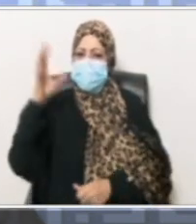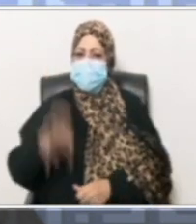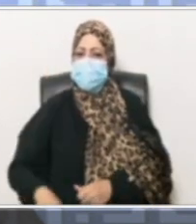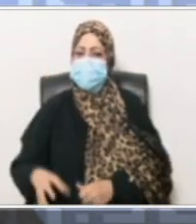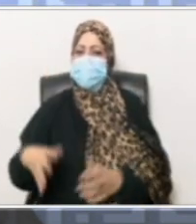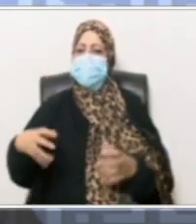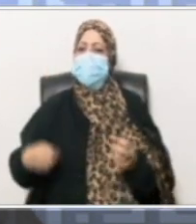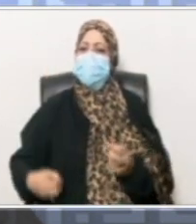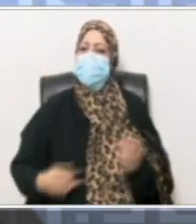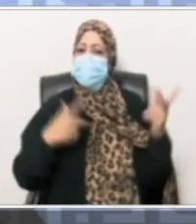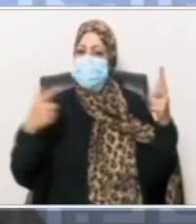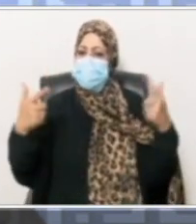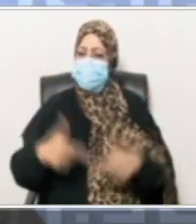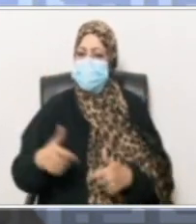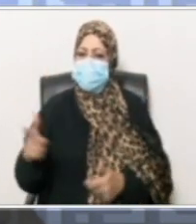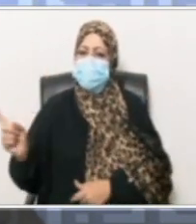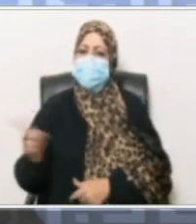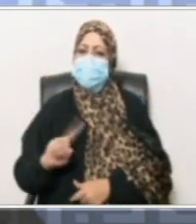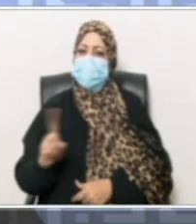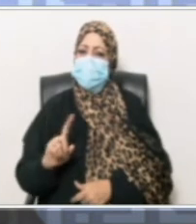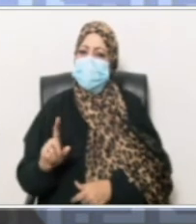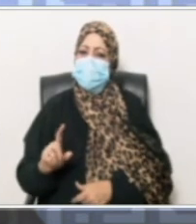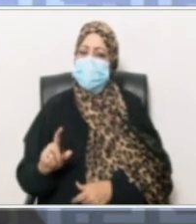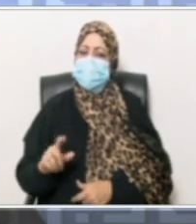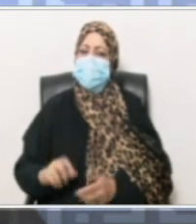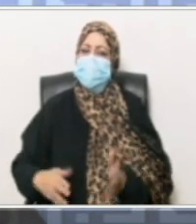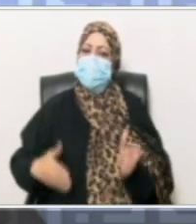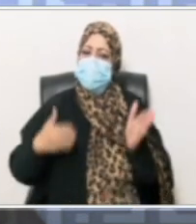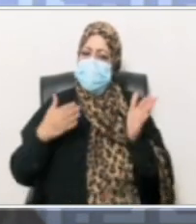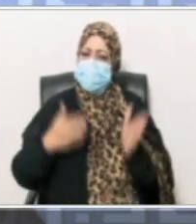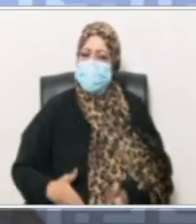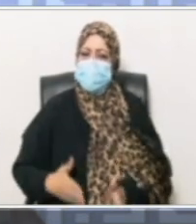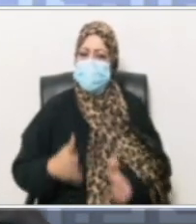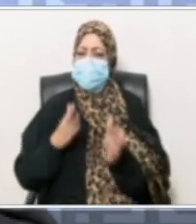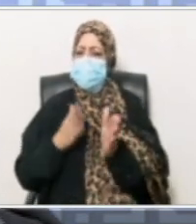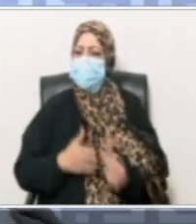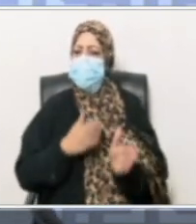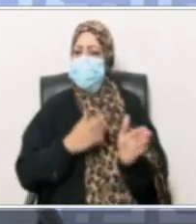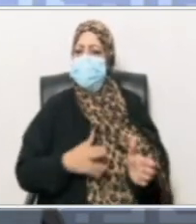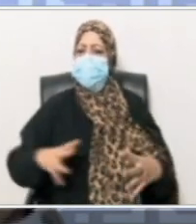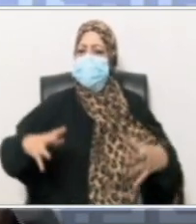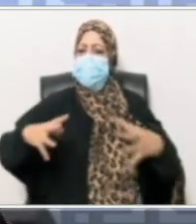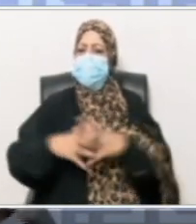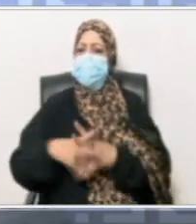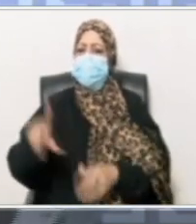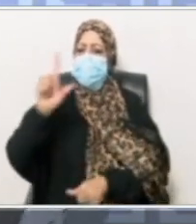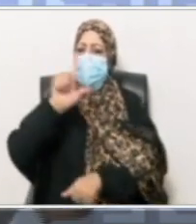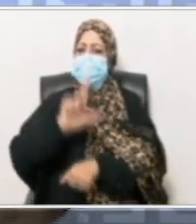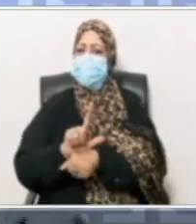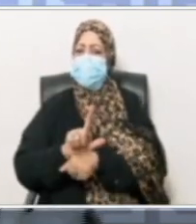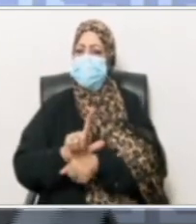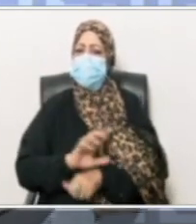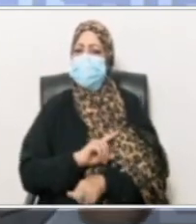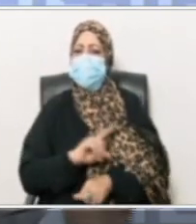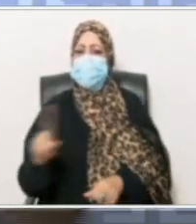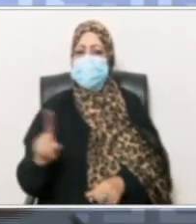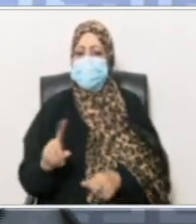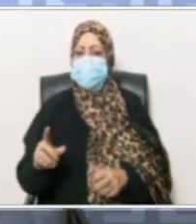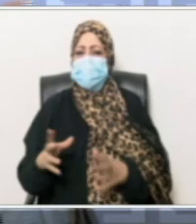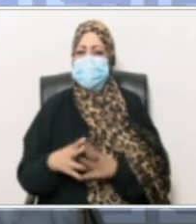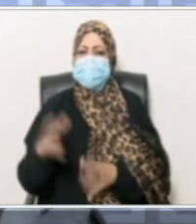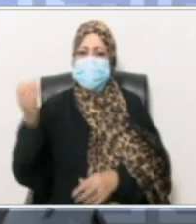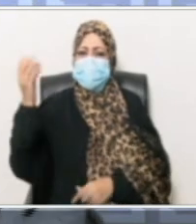وللمسيرة الكفاحي ووحدة الوطن. لا تظنوا أن ينادي واحد يهدد بفرقة موازية